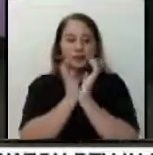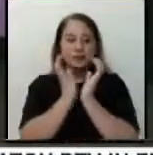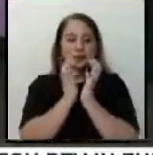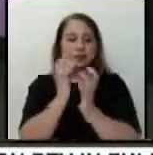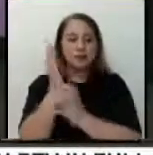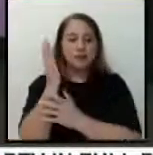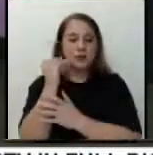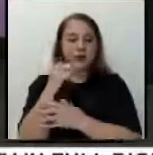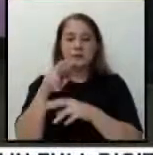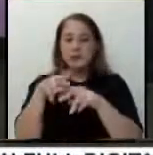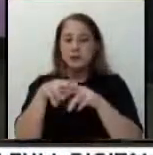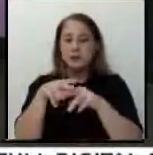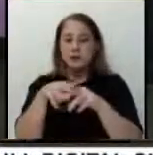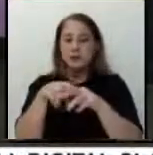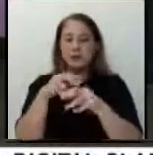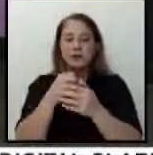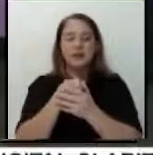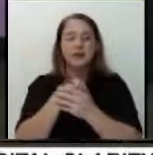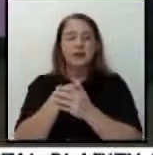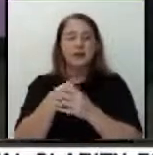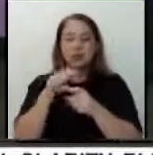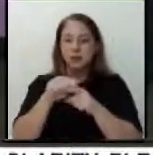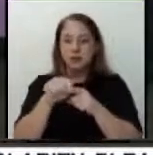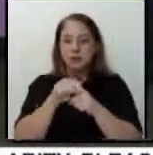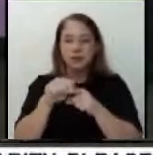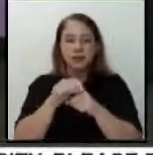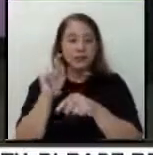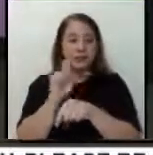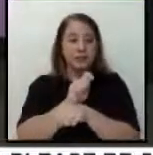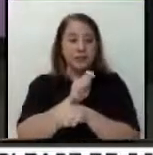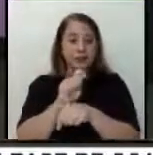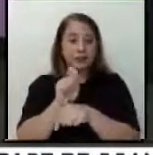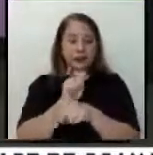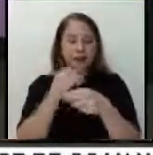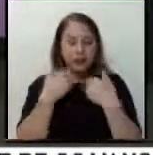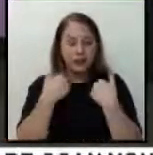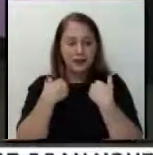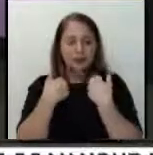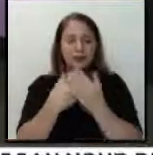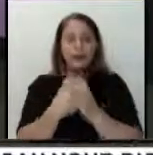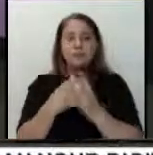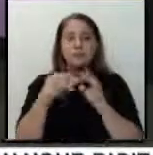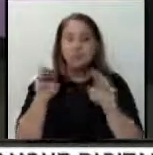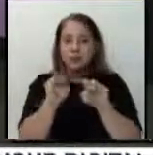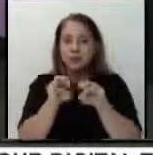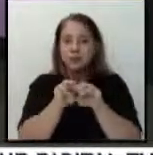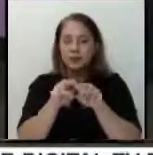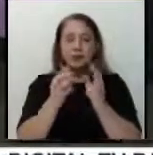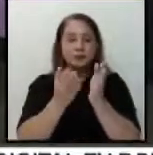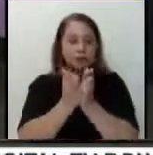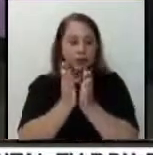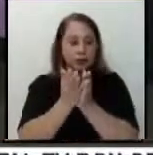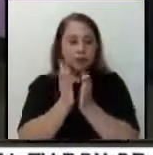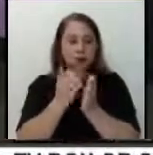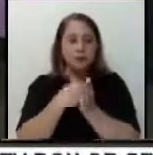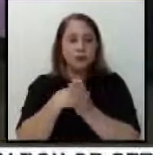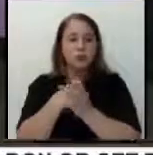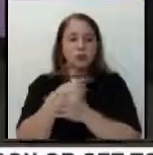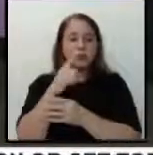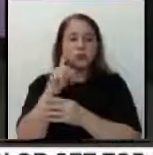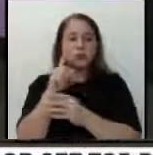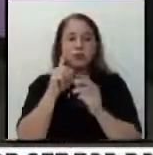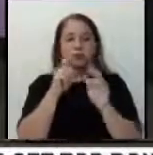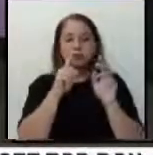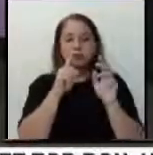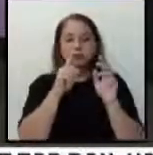Pangasinan naman, ilang pagsasanay ng TESDA isinagawa at sa Marikina at Pasig, one town, one product hubs ng